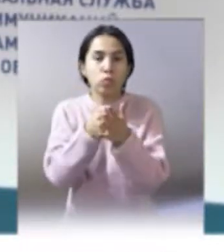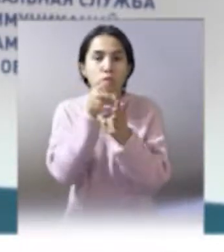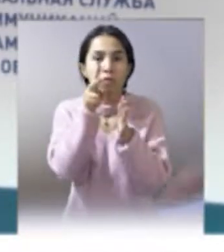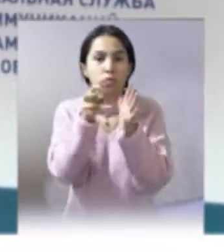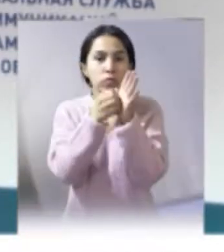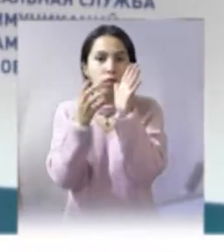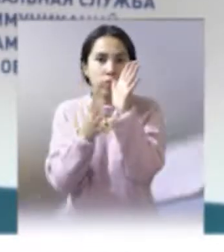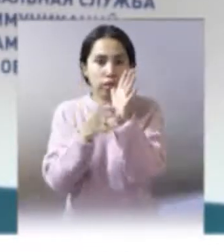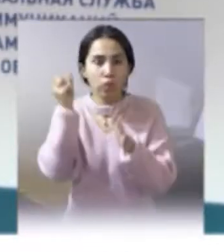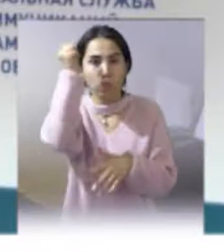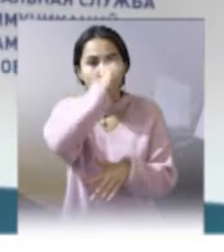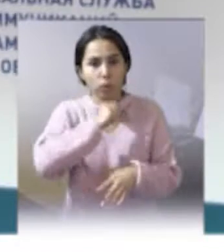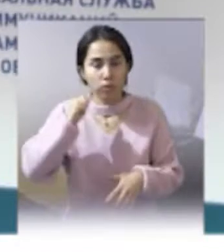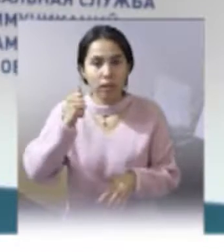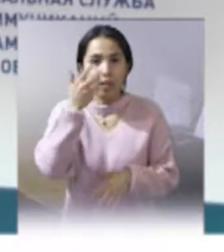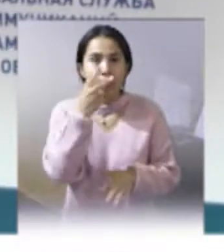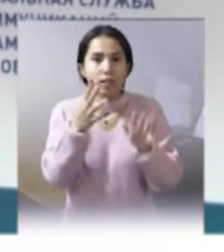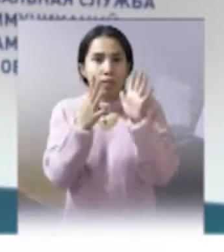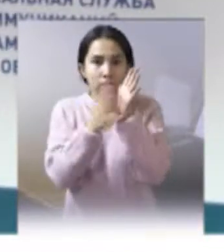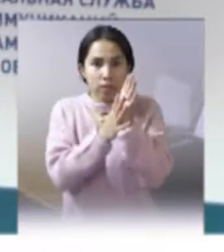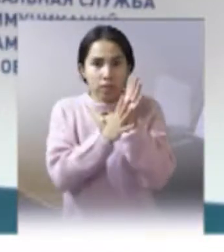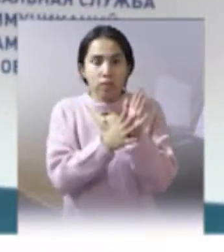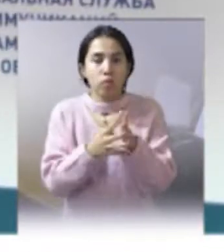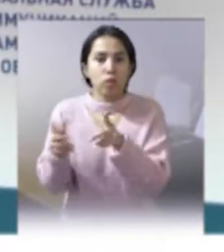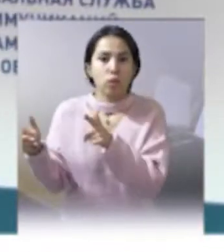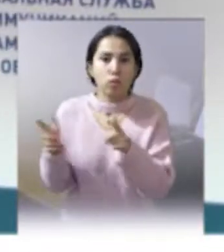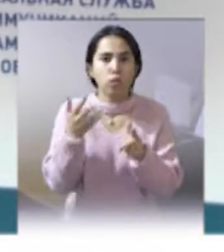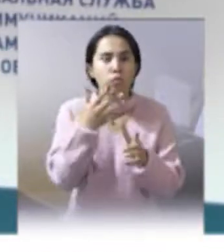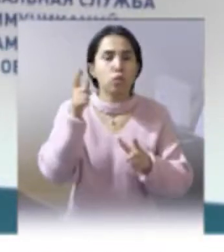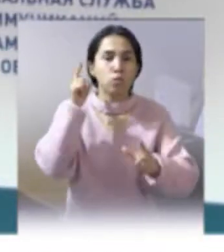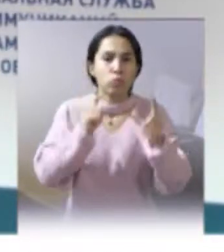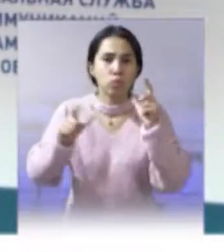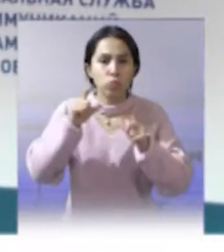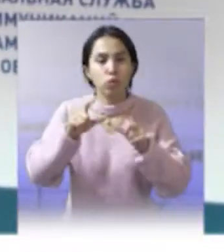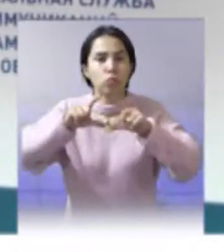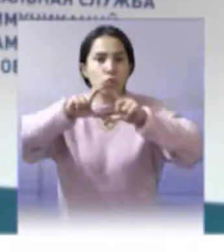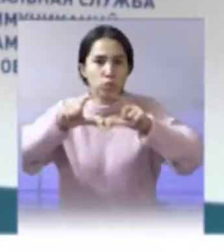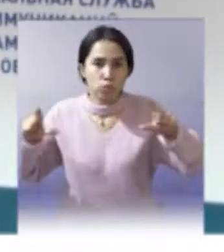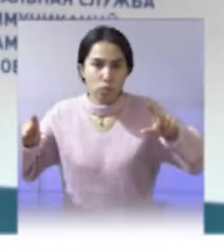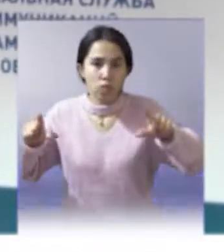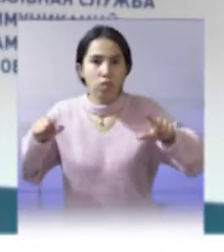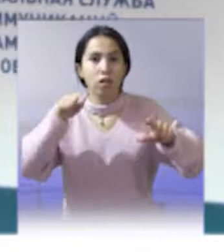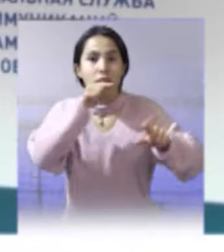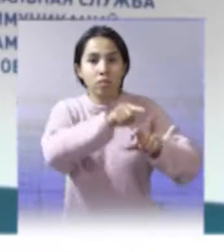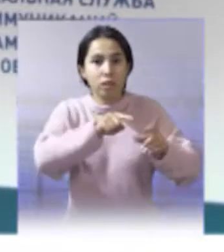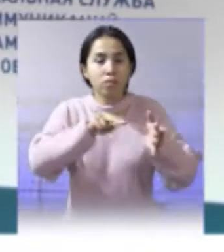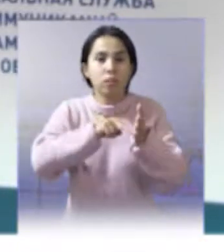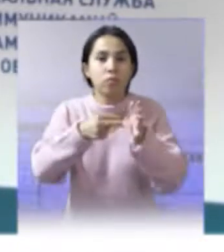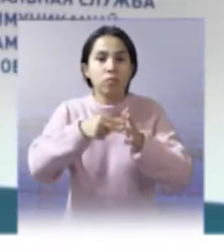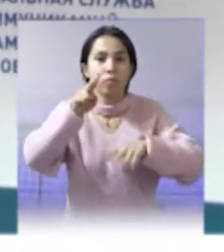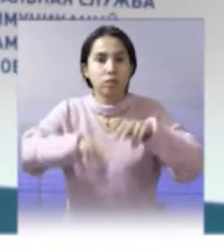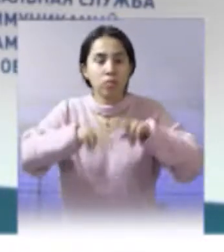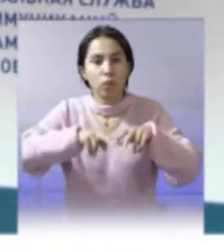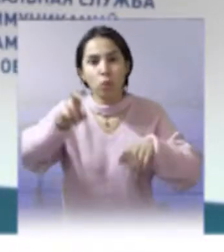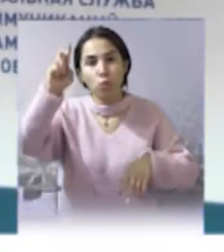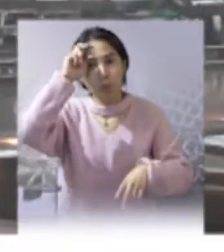объем строительных работ составил 62,8 миллиарда тенге и увеличился на 2,5%. Это восьмое место среди